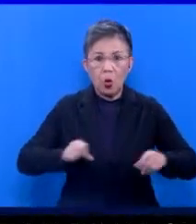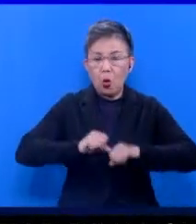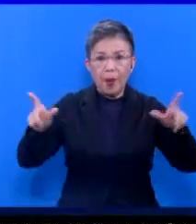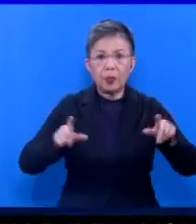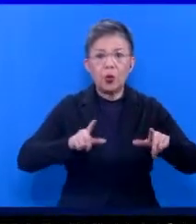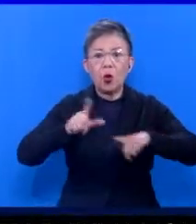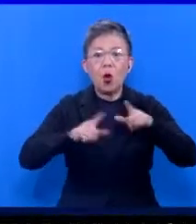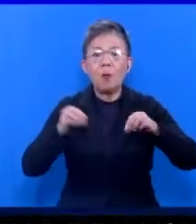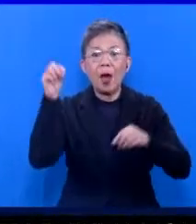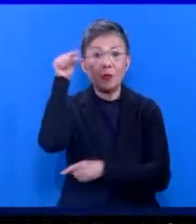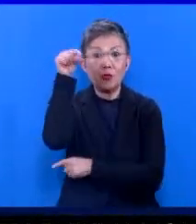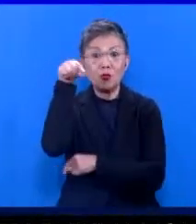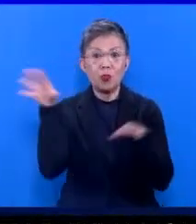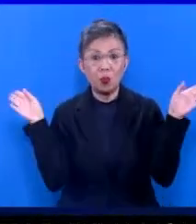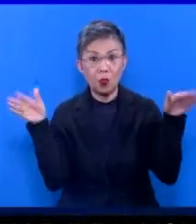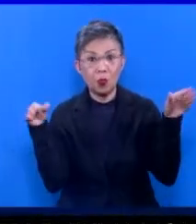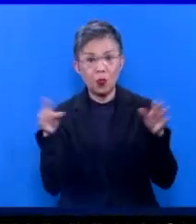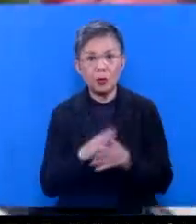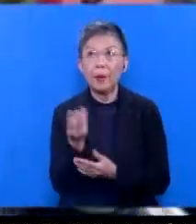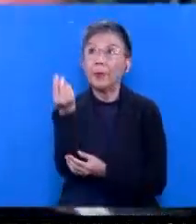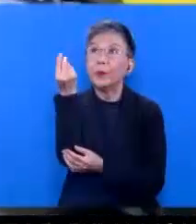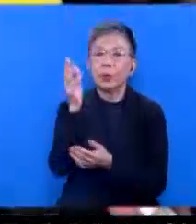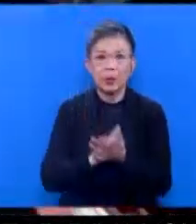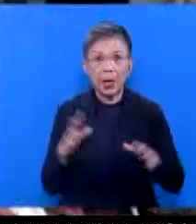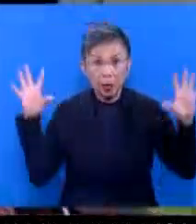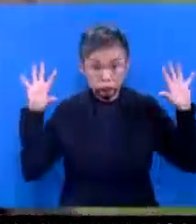burung karena menimbulkan kerumunan.